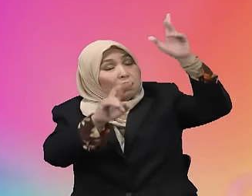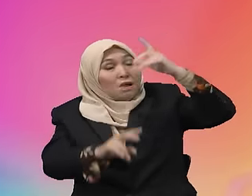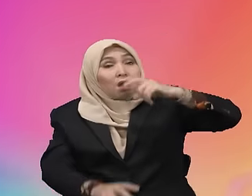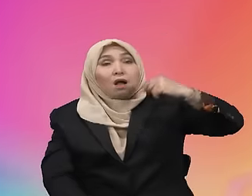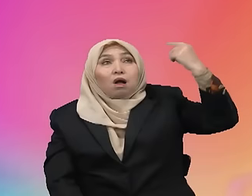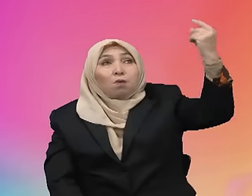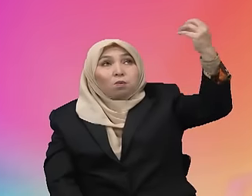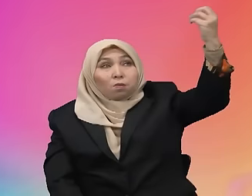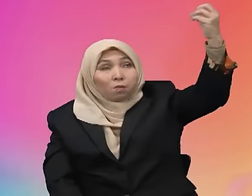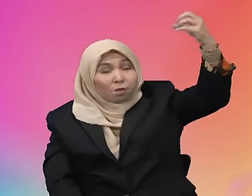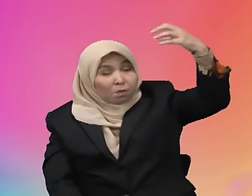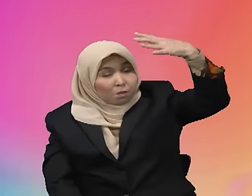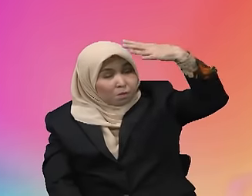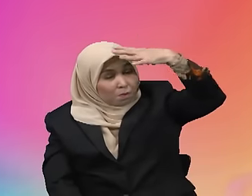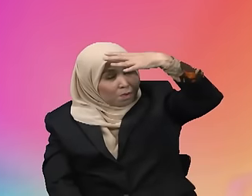bazighatan